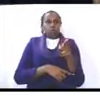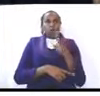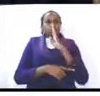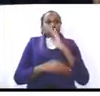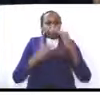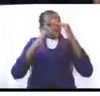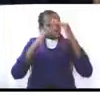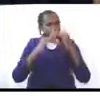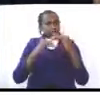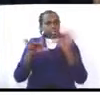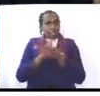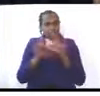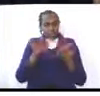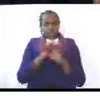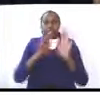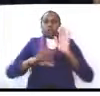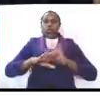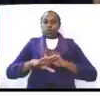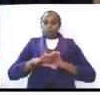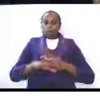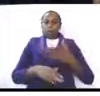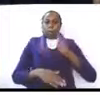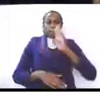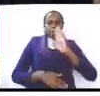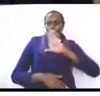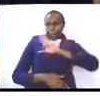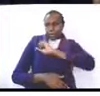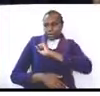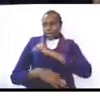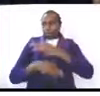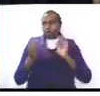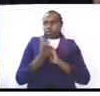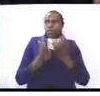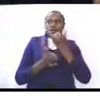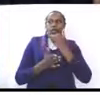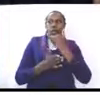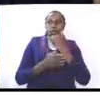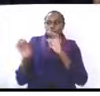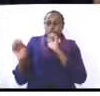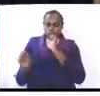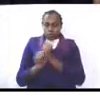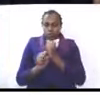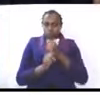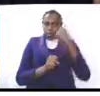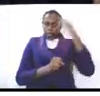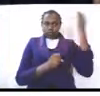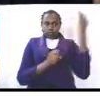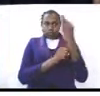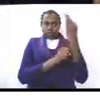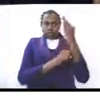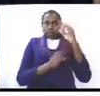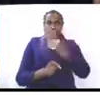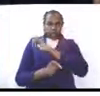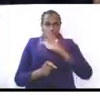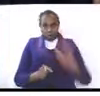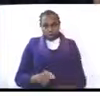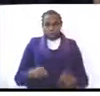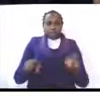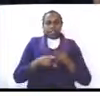kiasi katika mambo yote, fumilia mabaya, fanya kazi ya mhubiri wa Injili,